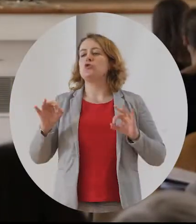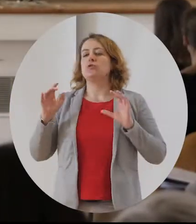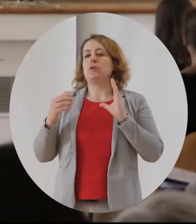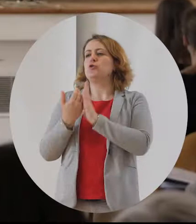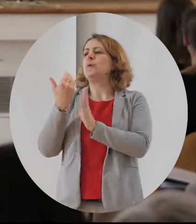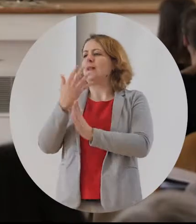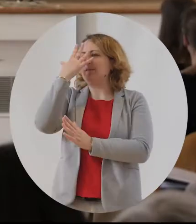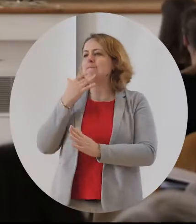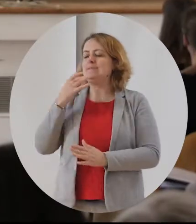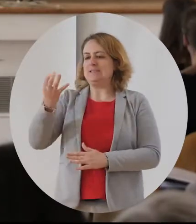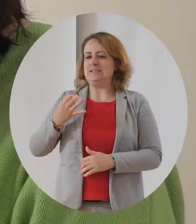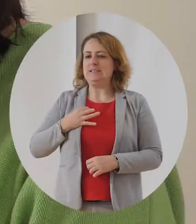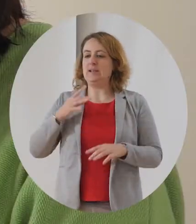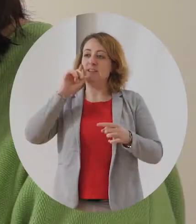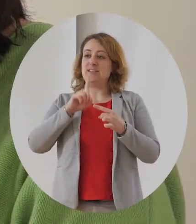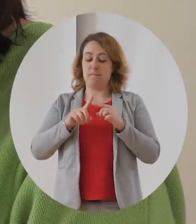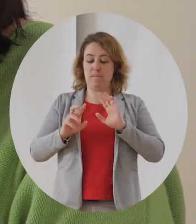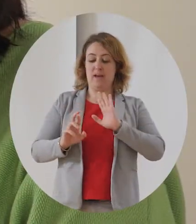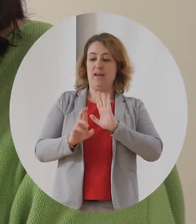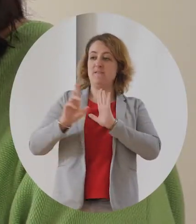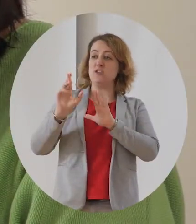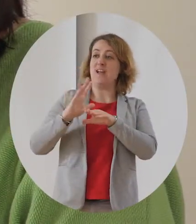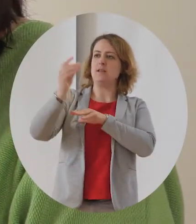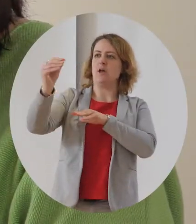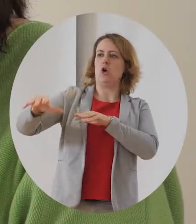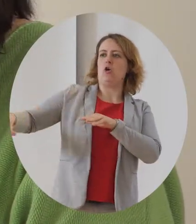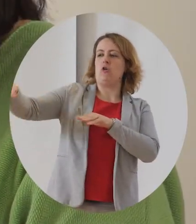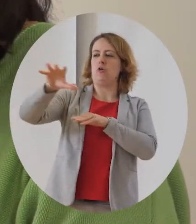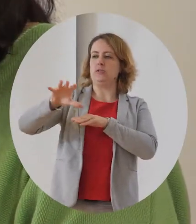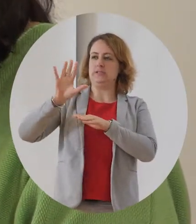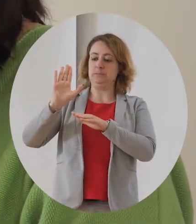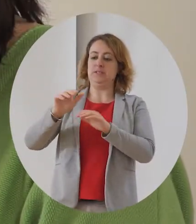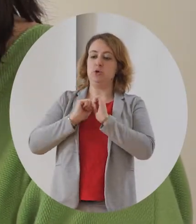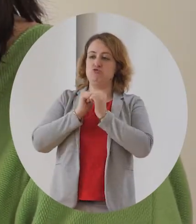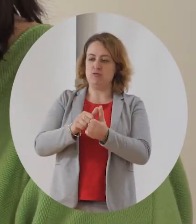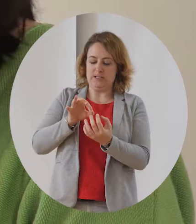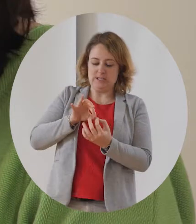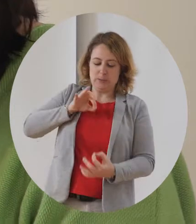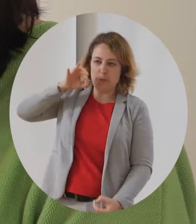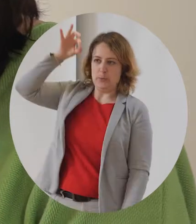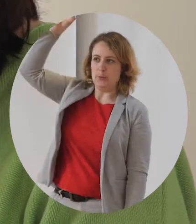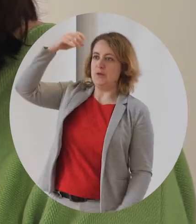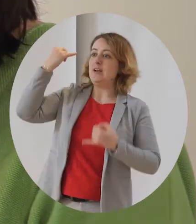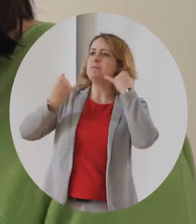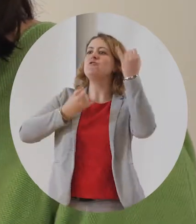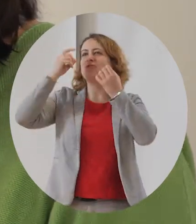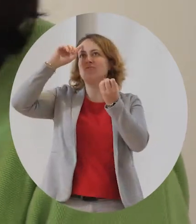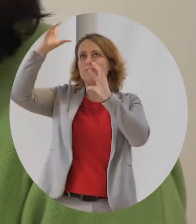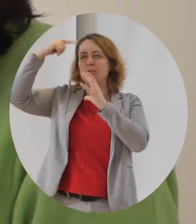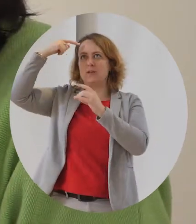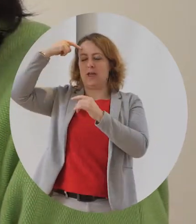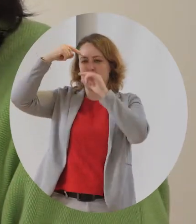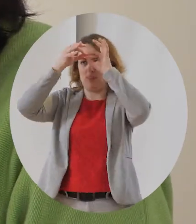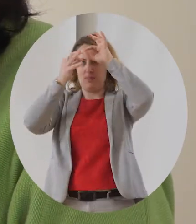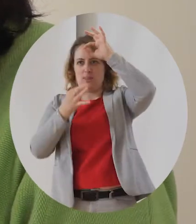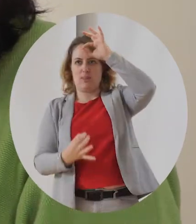Ah oui, comme disait Elisabeth ce matin, le référentiel égocentré s'articule autour de l'axe corporel longitudinal, qui est une ligne imaginaire